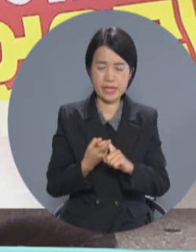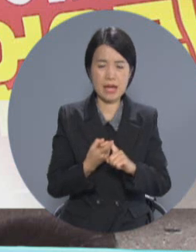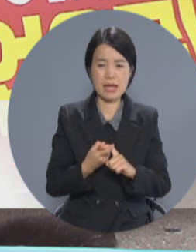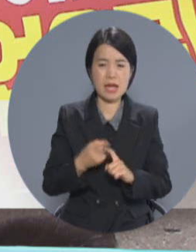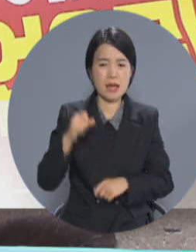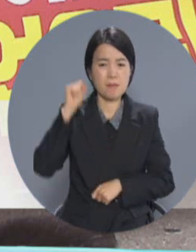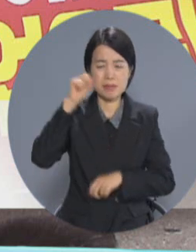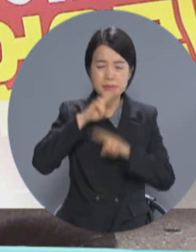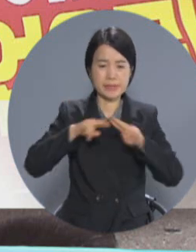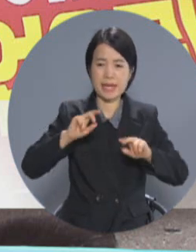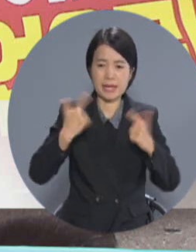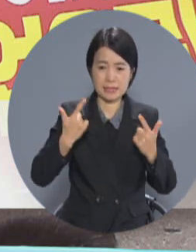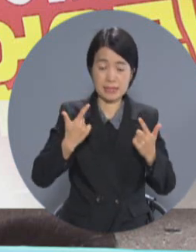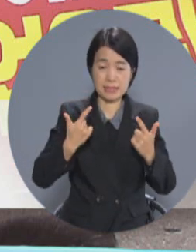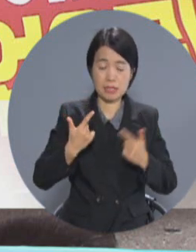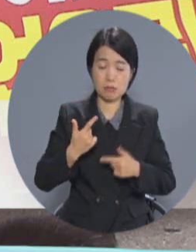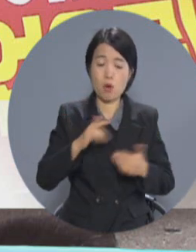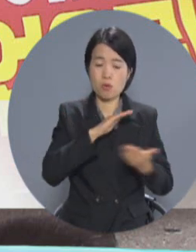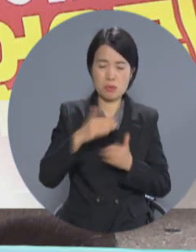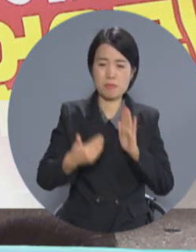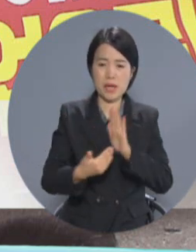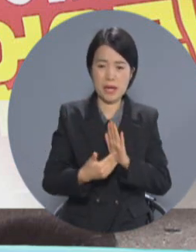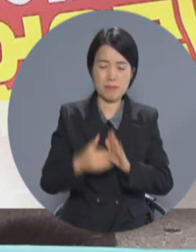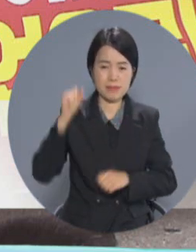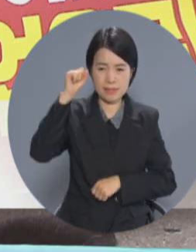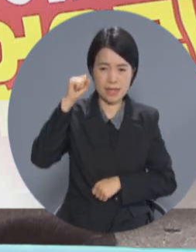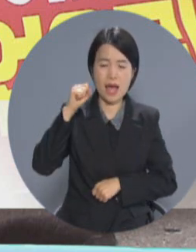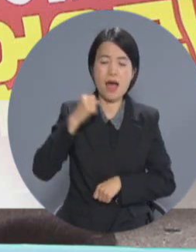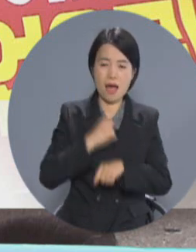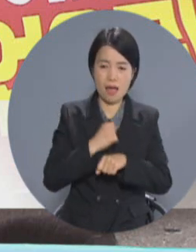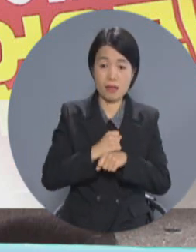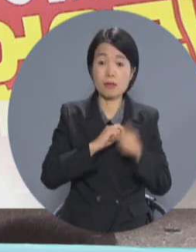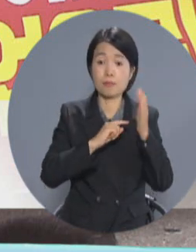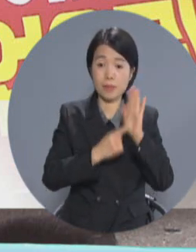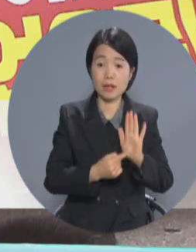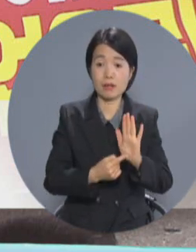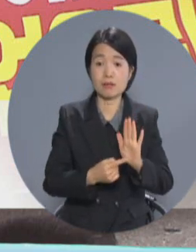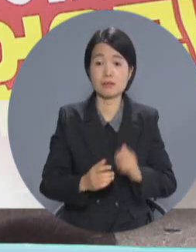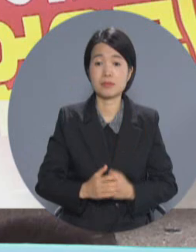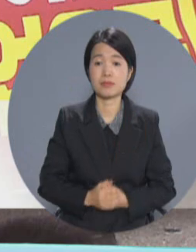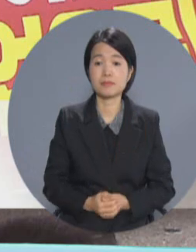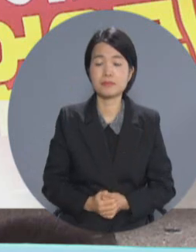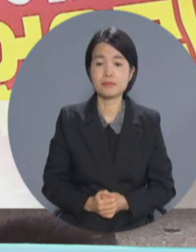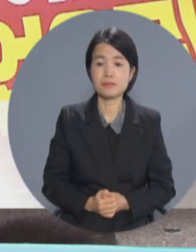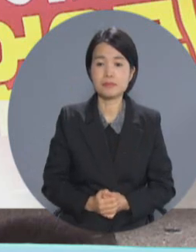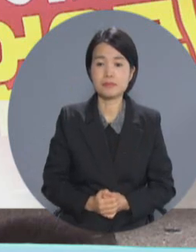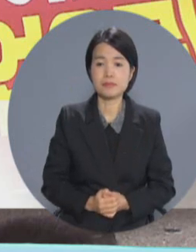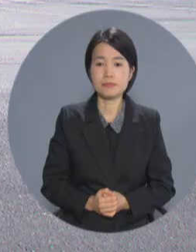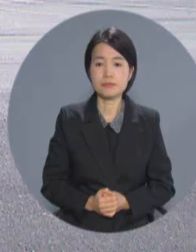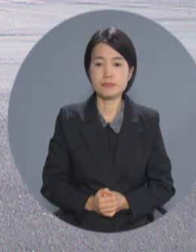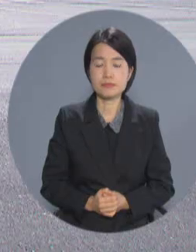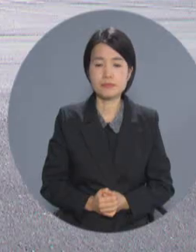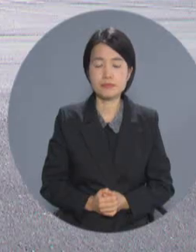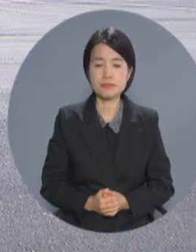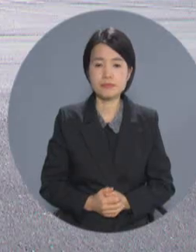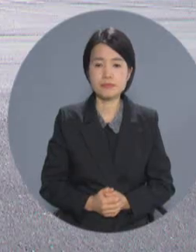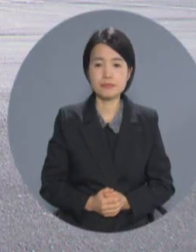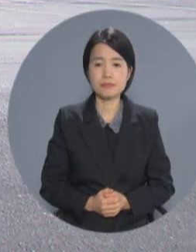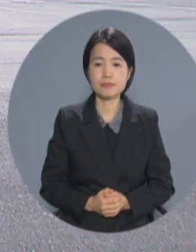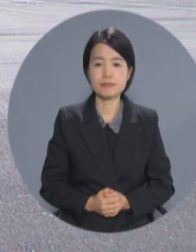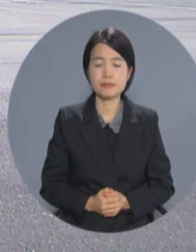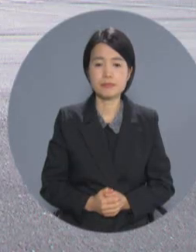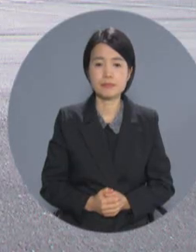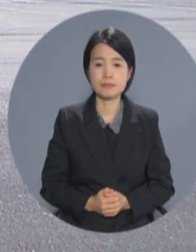파업 철회가 아니라며 다시 운송 거부 등 투쟁에 나서겠다고 밝혔습니다. 유민호 기자입니다.